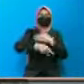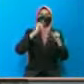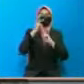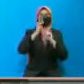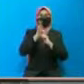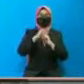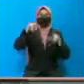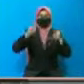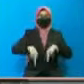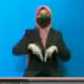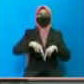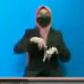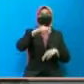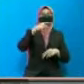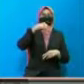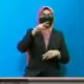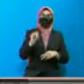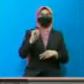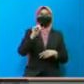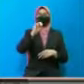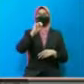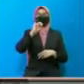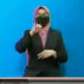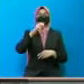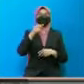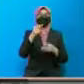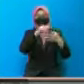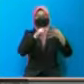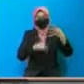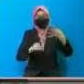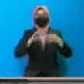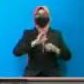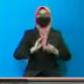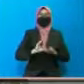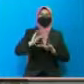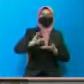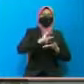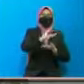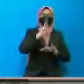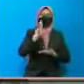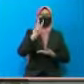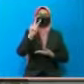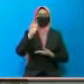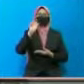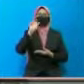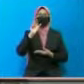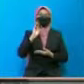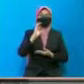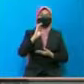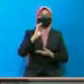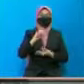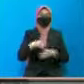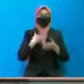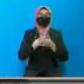sabse diupah jika VPN BPR dan sebagainya disalurkan melalui kitab suci 19 dekat